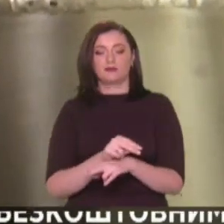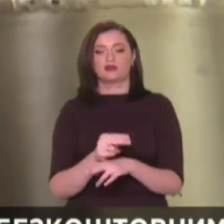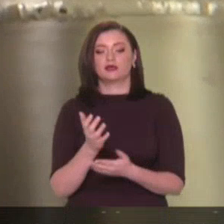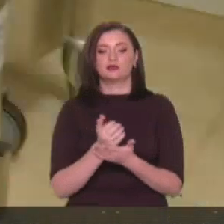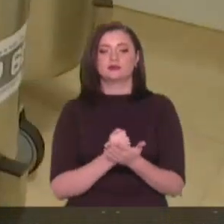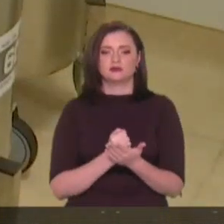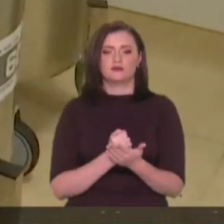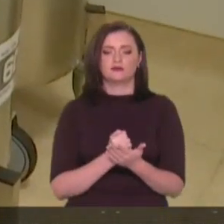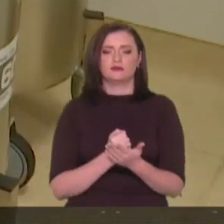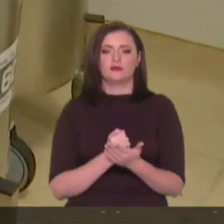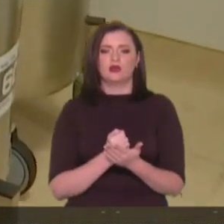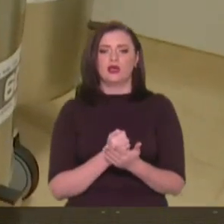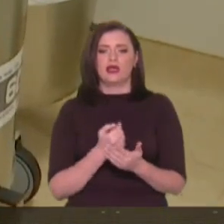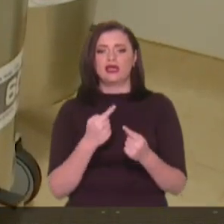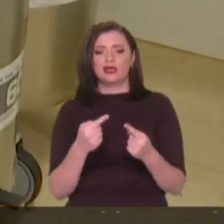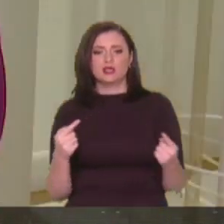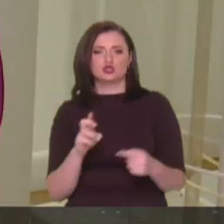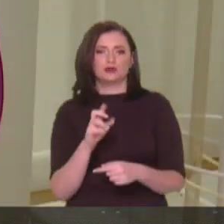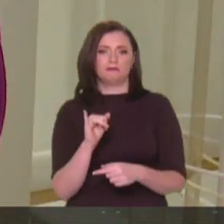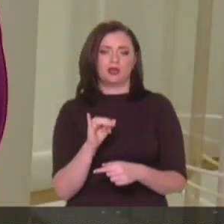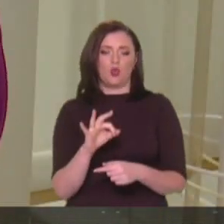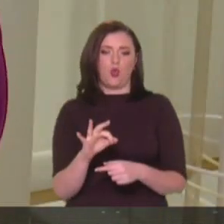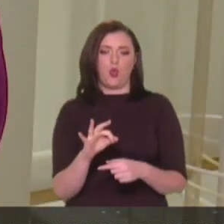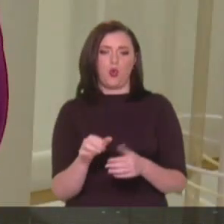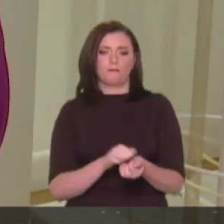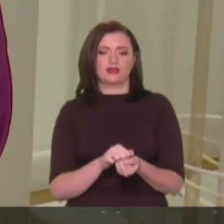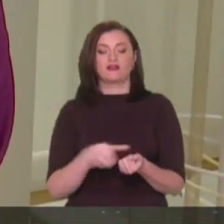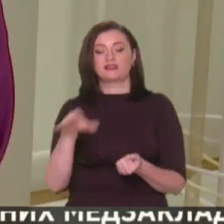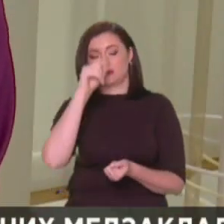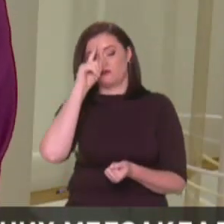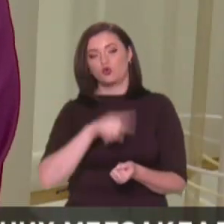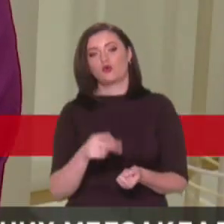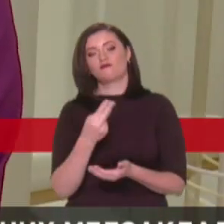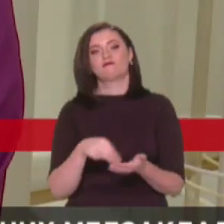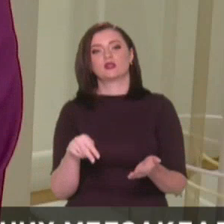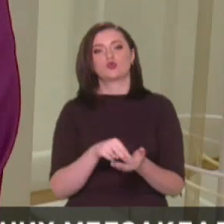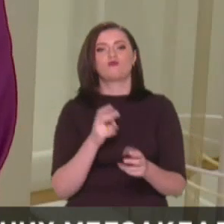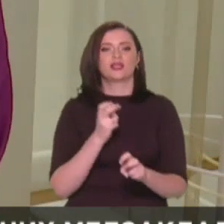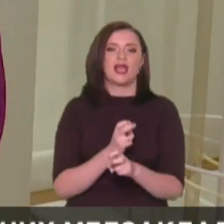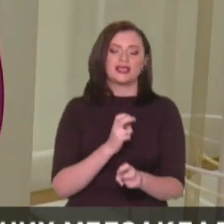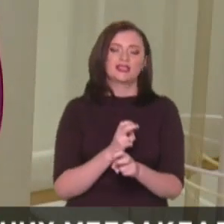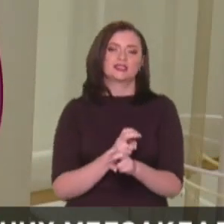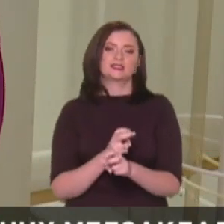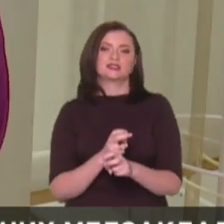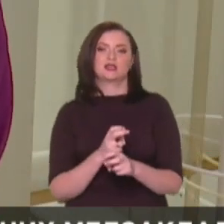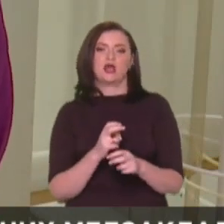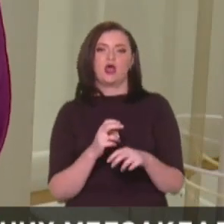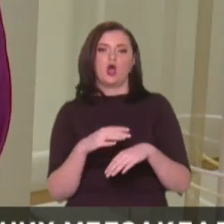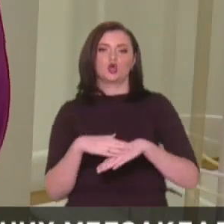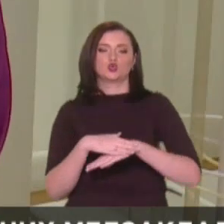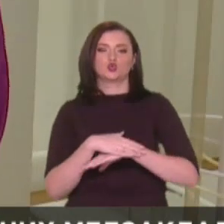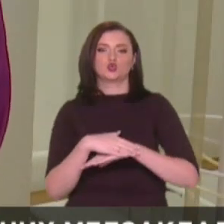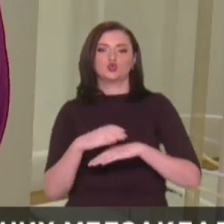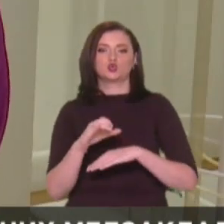мезенхімальні стовбурові клітини й інші біоматеріали. Всім відомо, що відновлення кістки, відновлення сухожил,